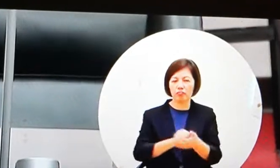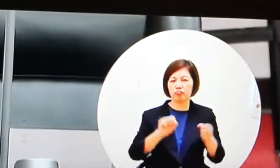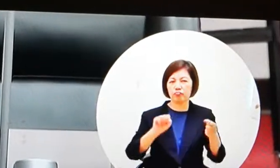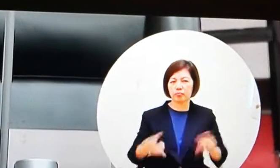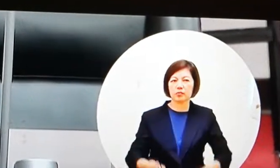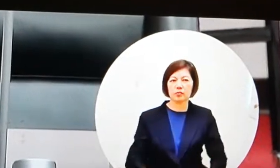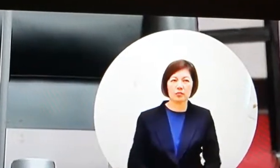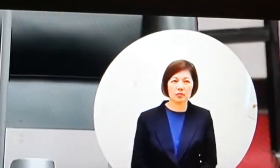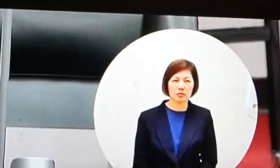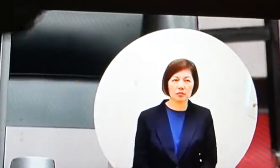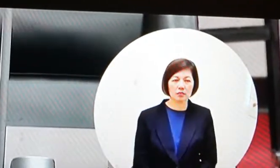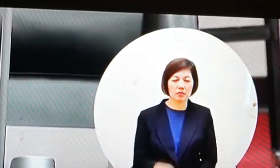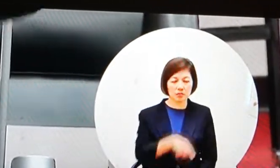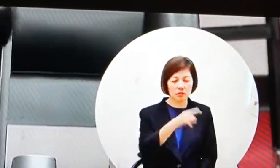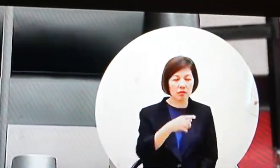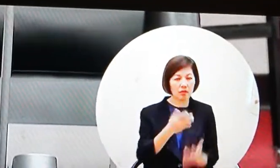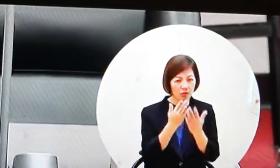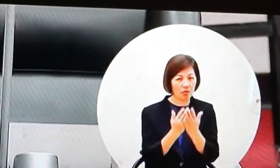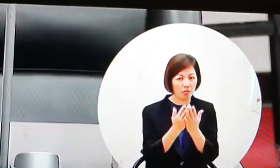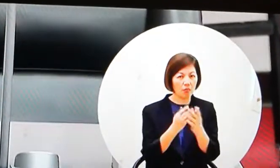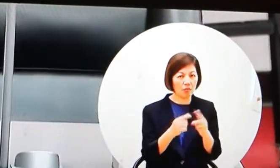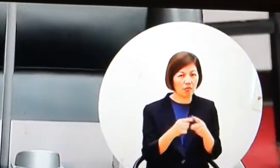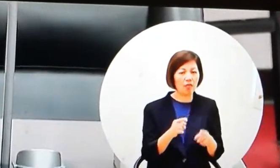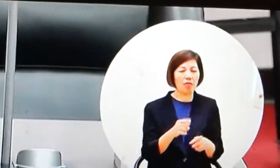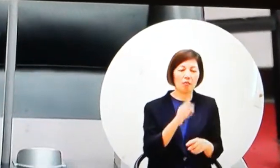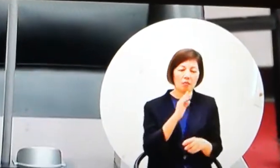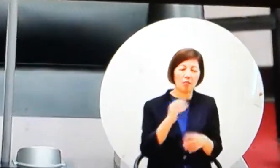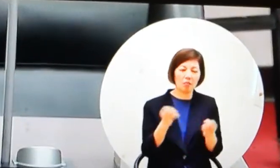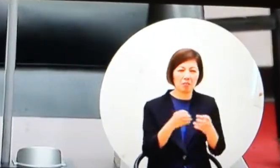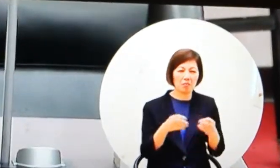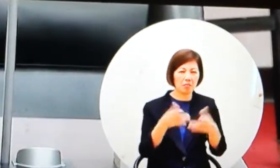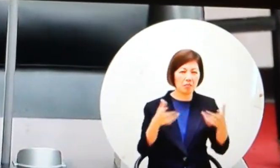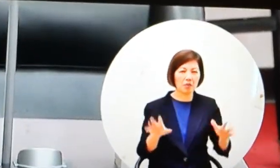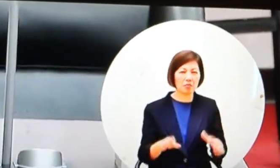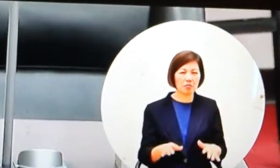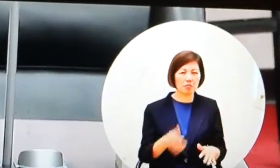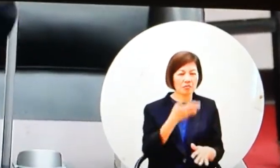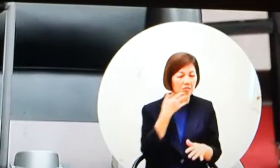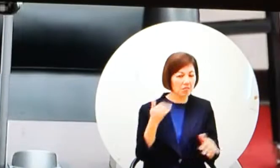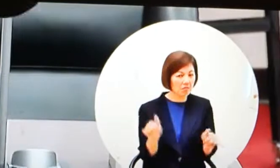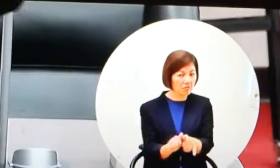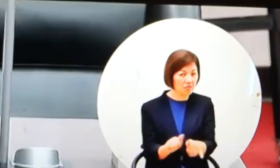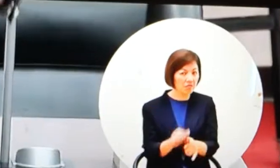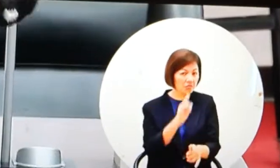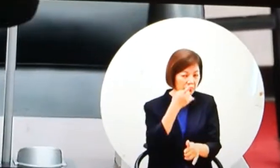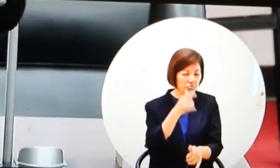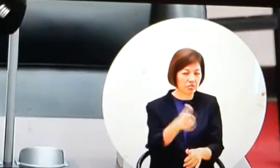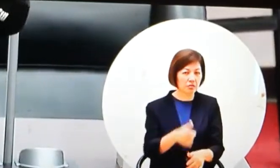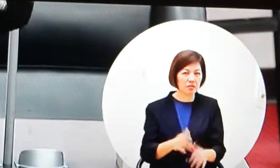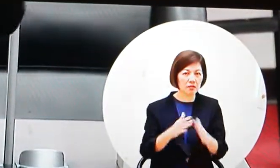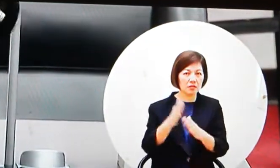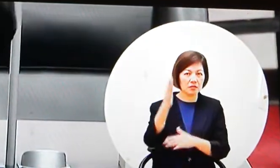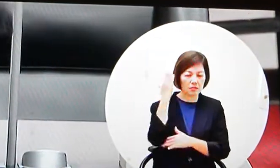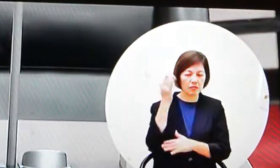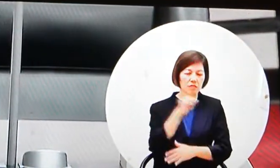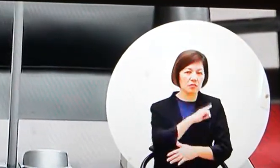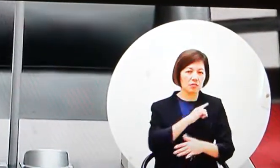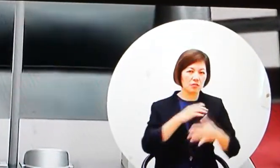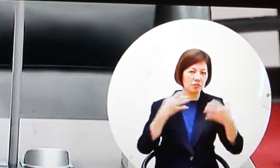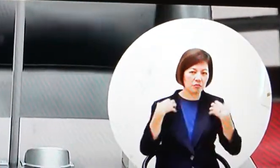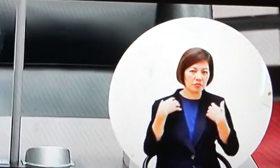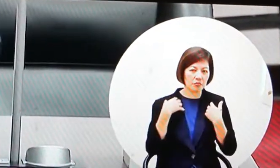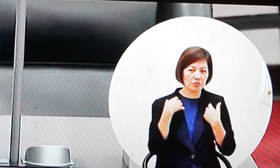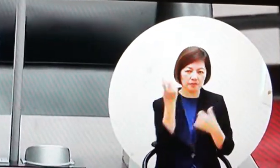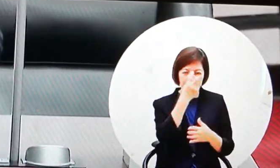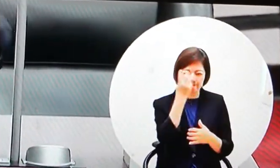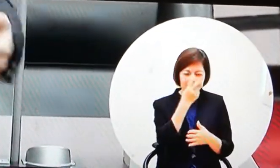大的事情，大家都读册人，哎，讲个哈大，这个历史也不是利益冲突呢。我觉得那个市政府有没有义务厘清